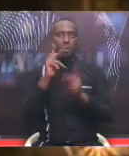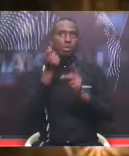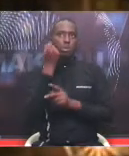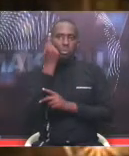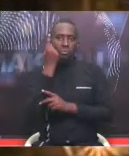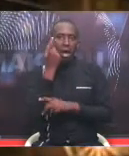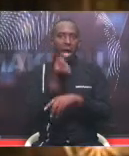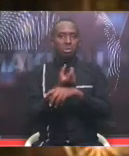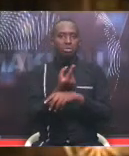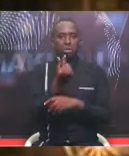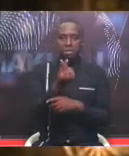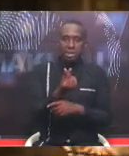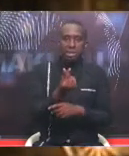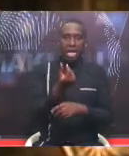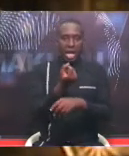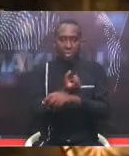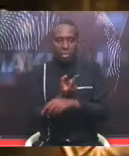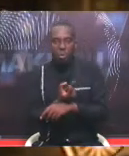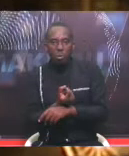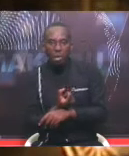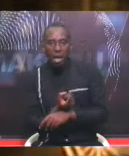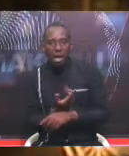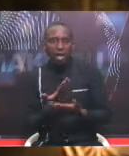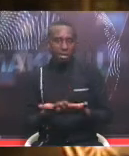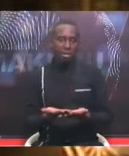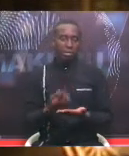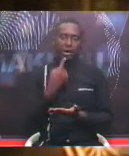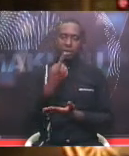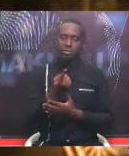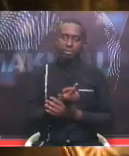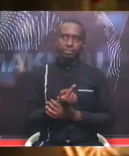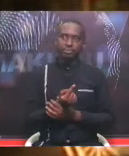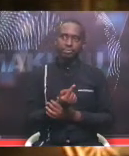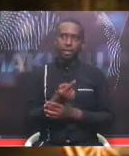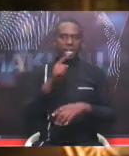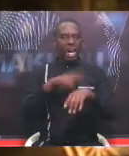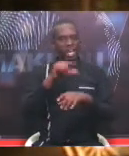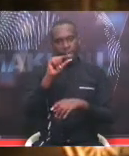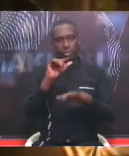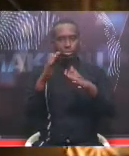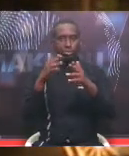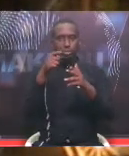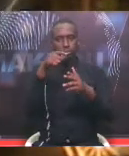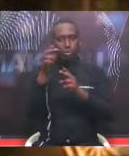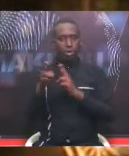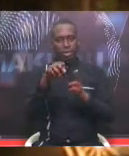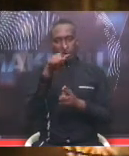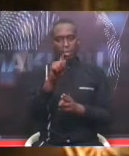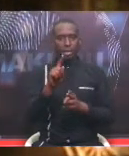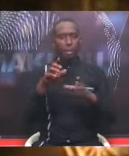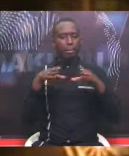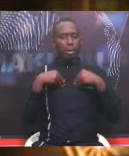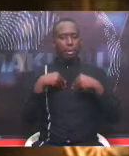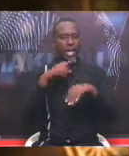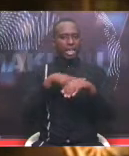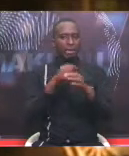yuko ari iminota mikeya ari amasegonda bakavuga bati kaba ari akanya gatoya ubundi mwebwe mwemerera